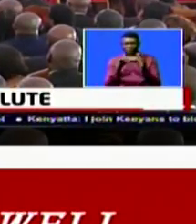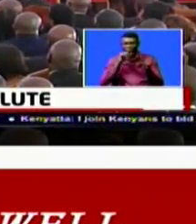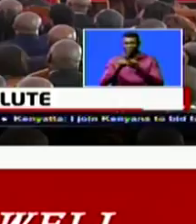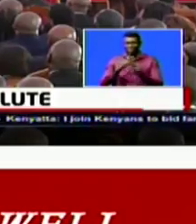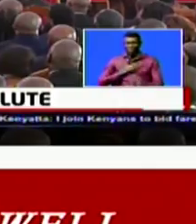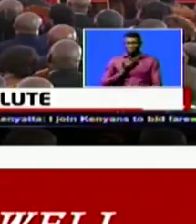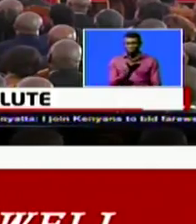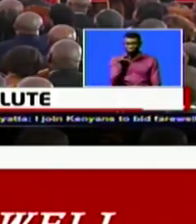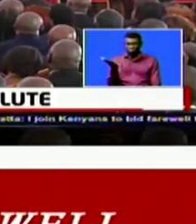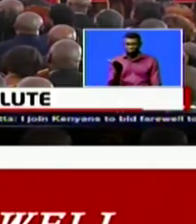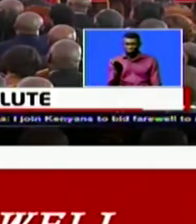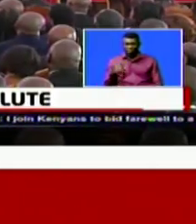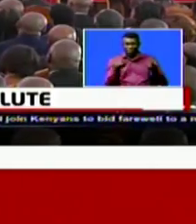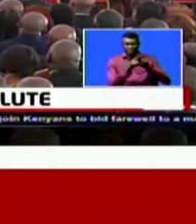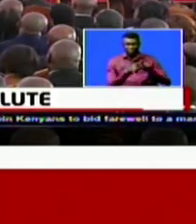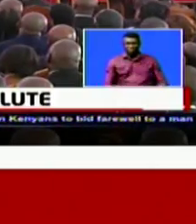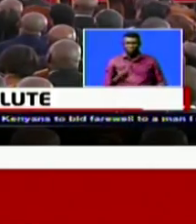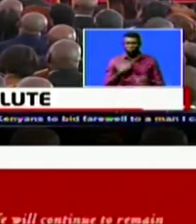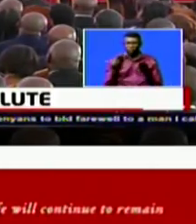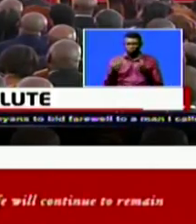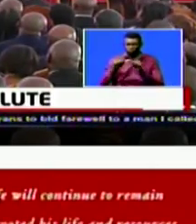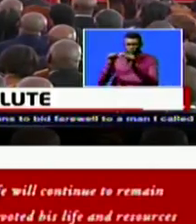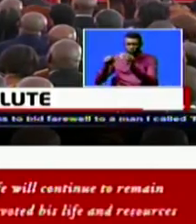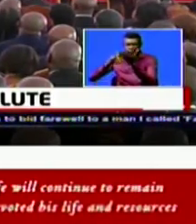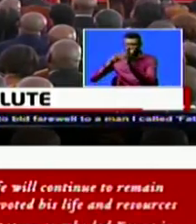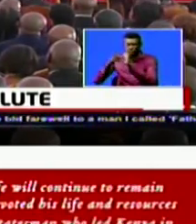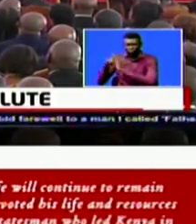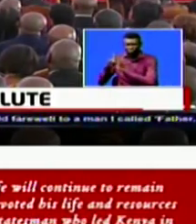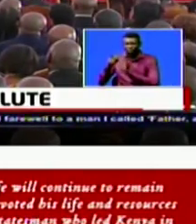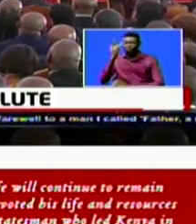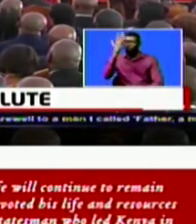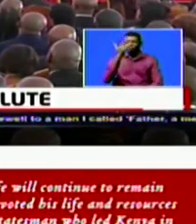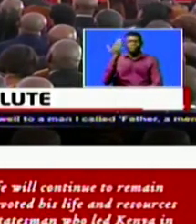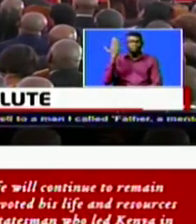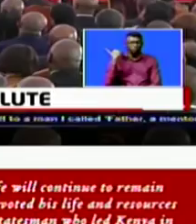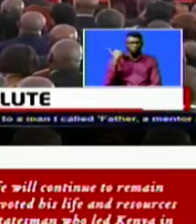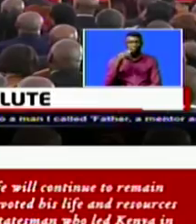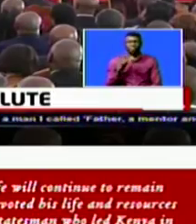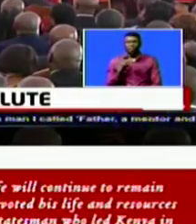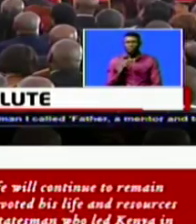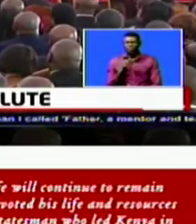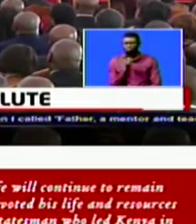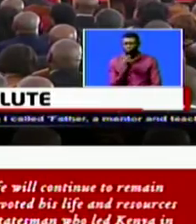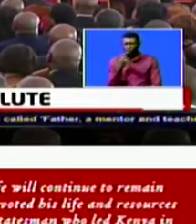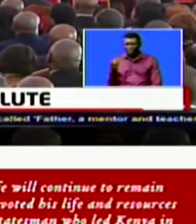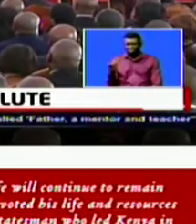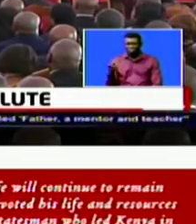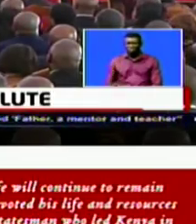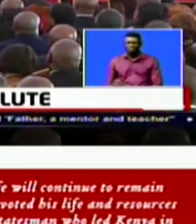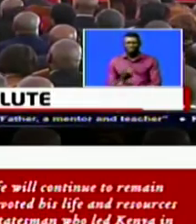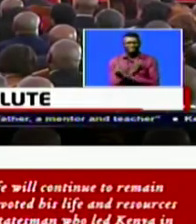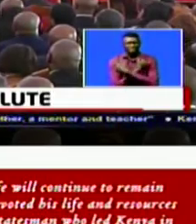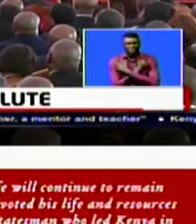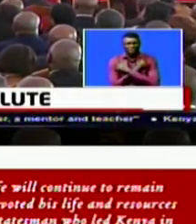zetu kuweka, kwa sababu mzee alikuwa pia vile tumesikia mtu ambaye alikuwa anapenda sana mambo